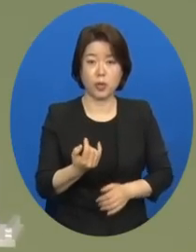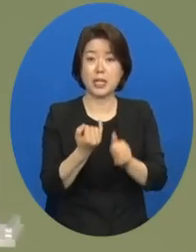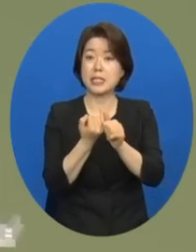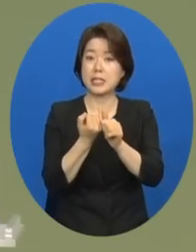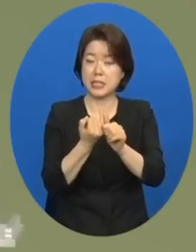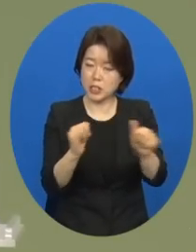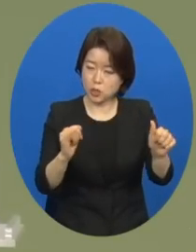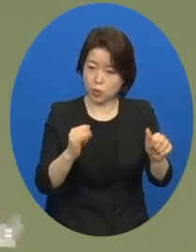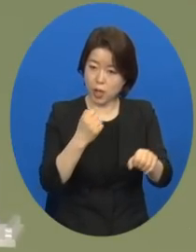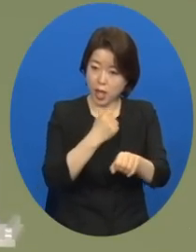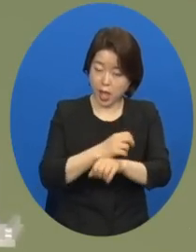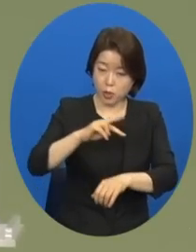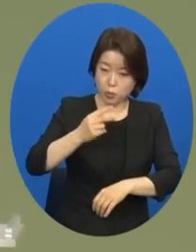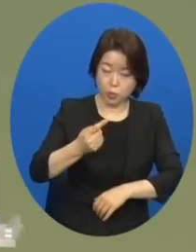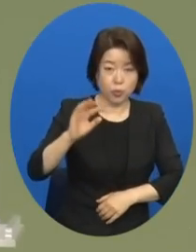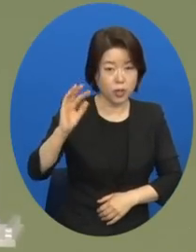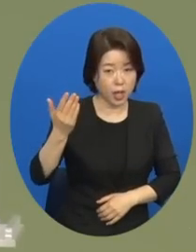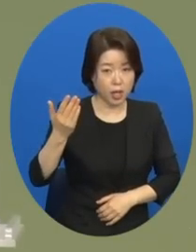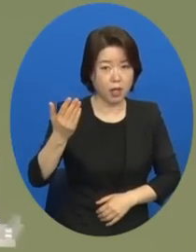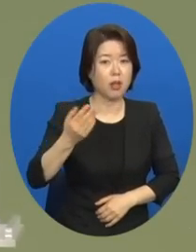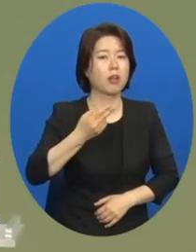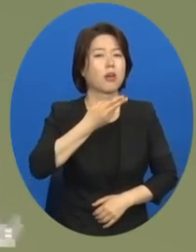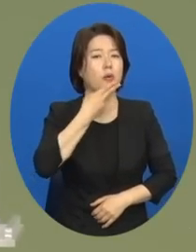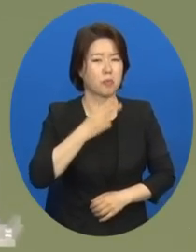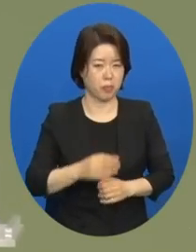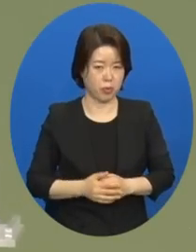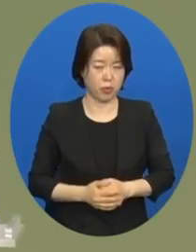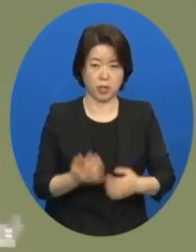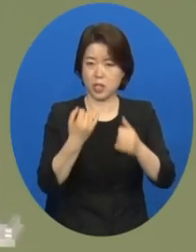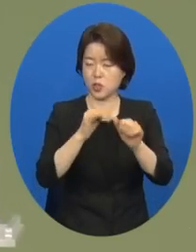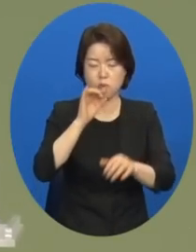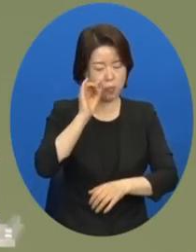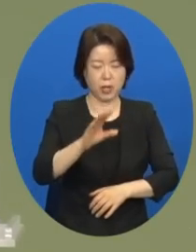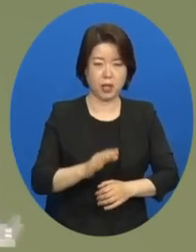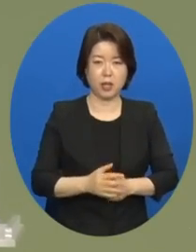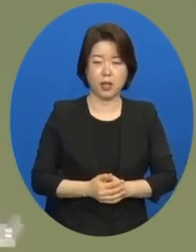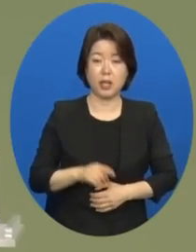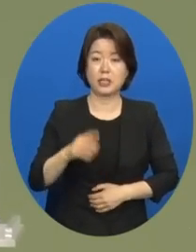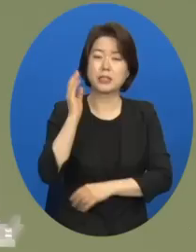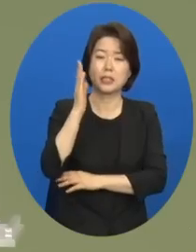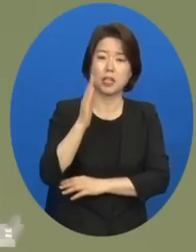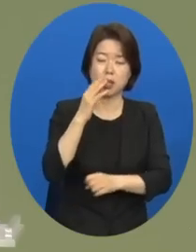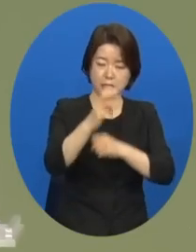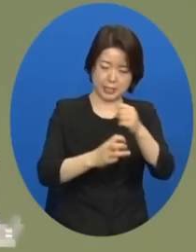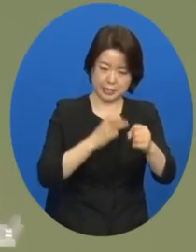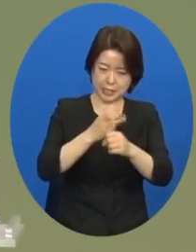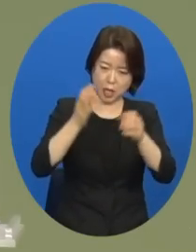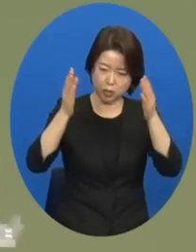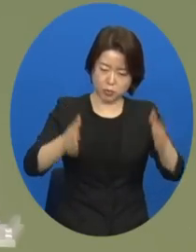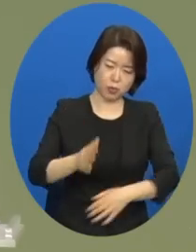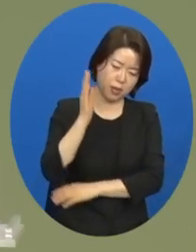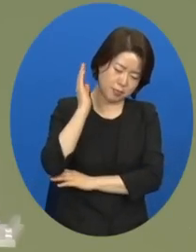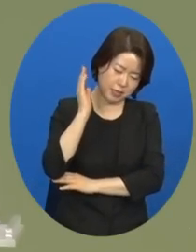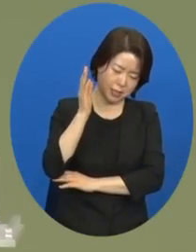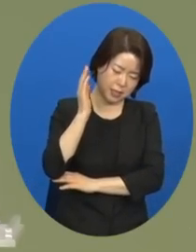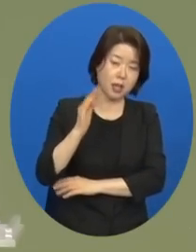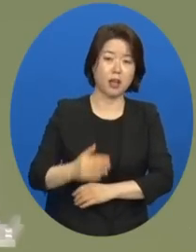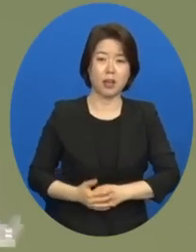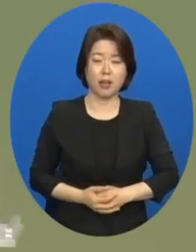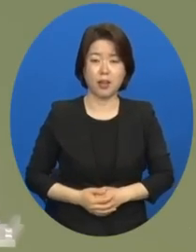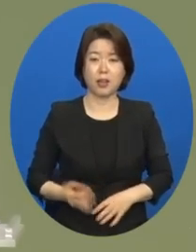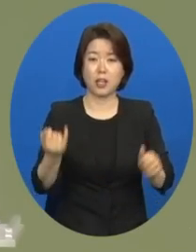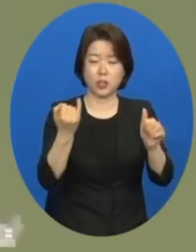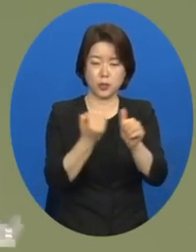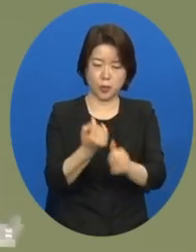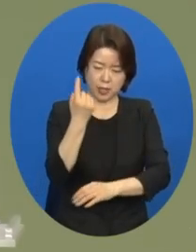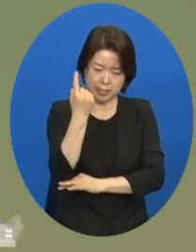해도 되는 것은 없어요 저는 그 얘기하면서 30 몇 년으로 왔어요 결혼은